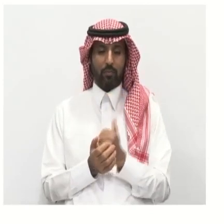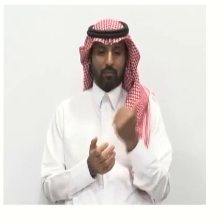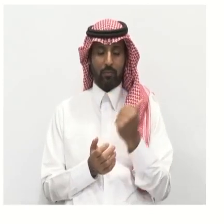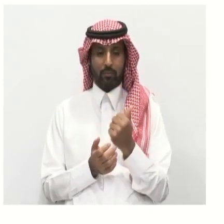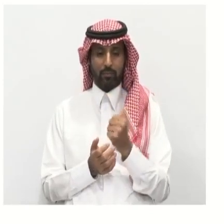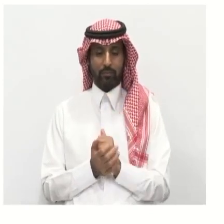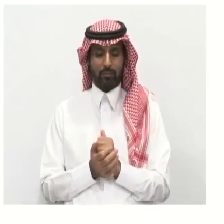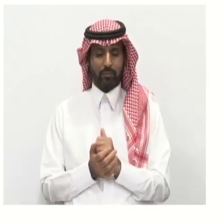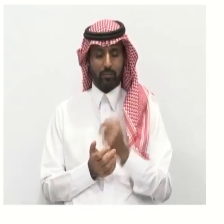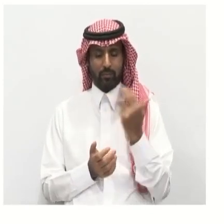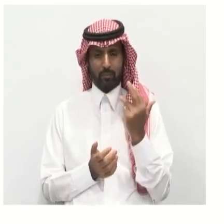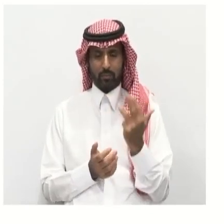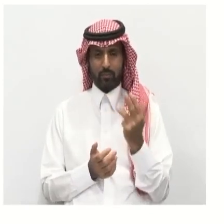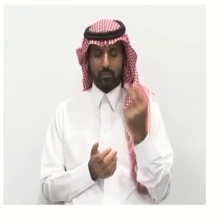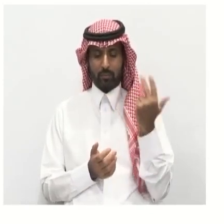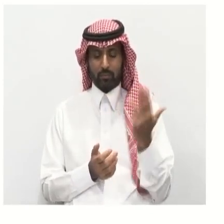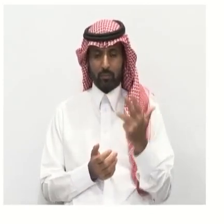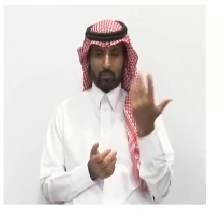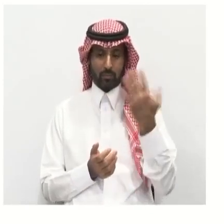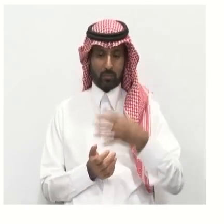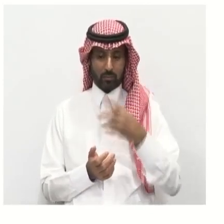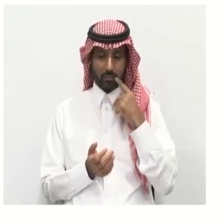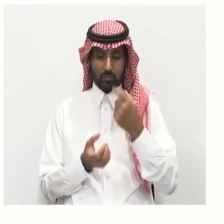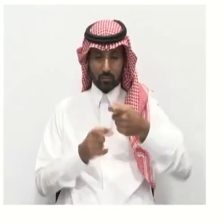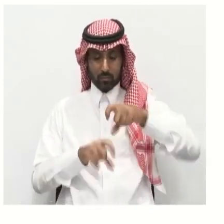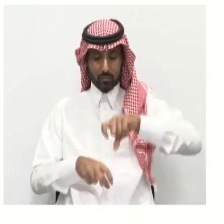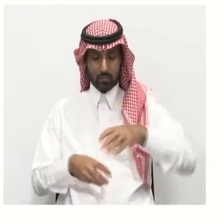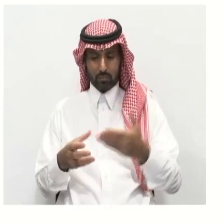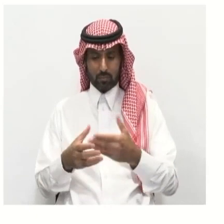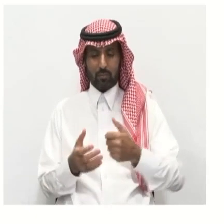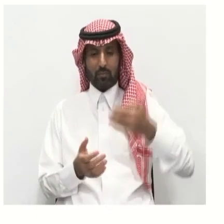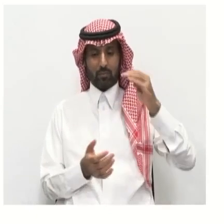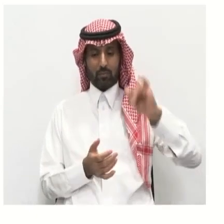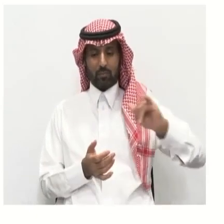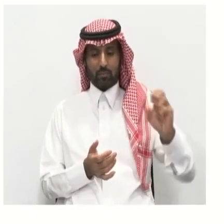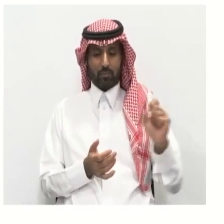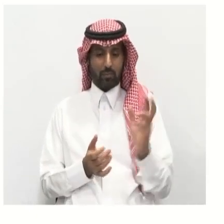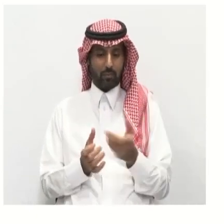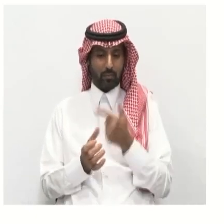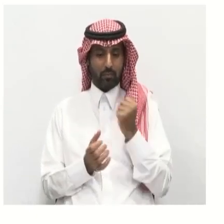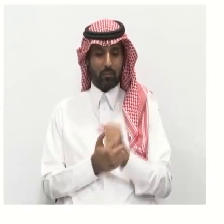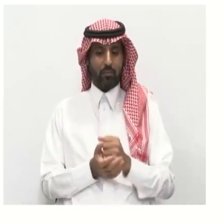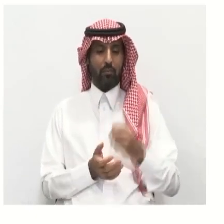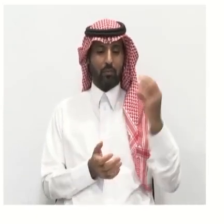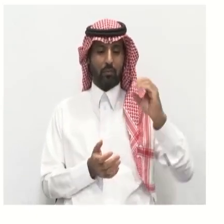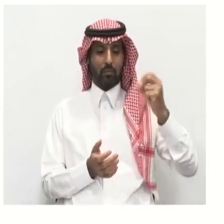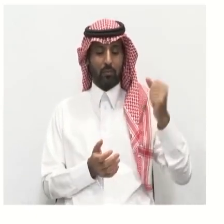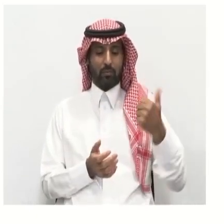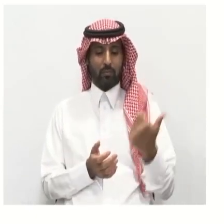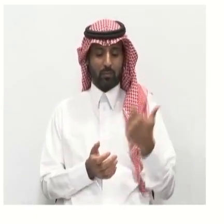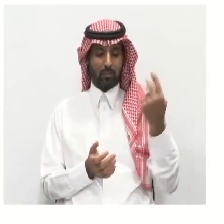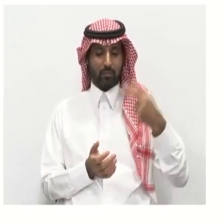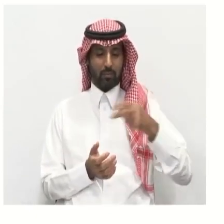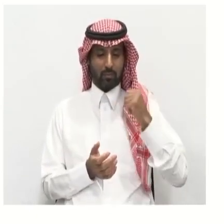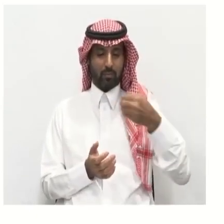خلط حمض البنزويك حمض البنزويك معطيك رمزه اللي هو او صيغته سي6 اتش 5 cooh اتش وهيدروكسيد